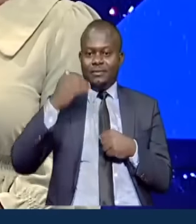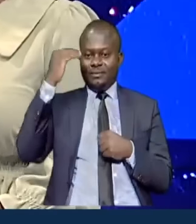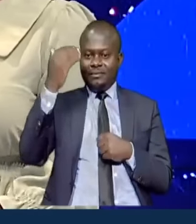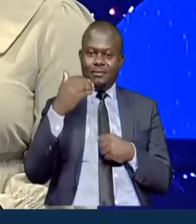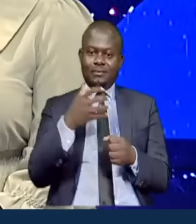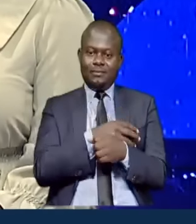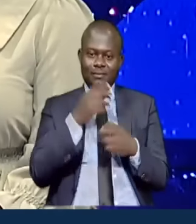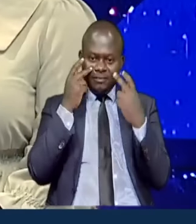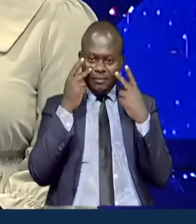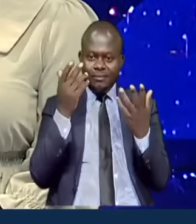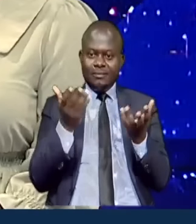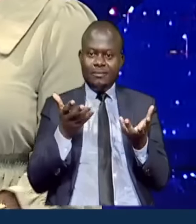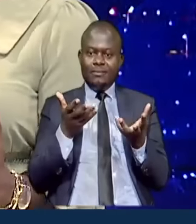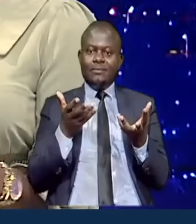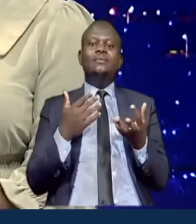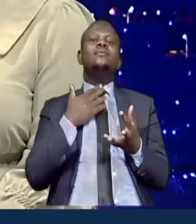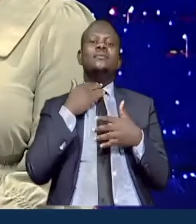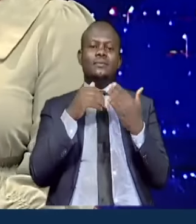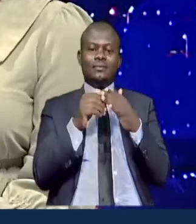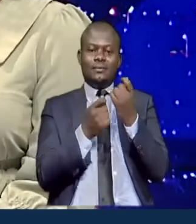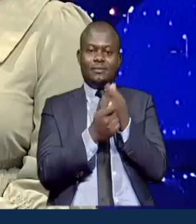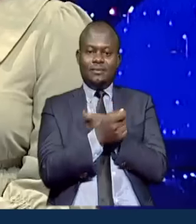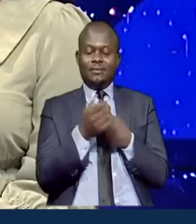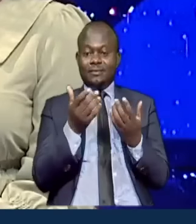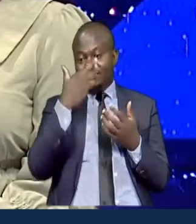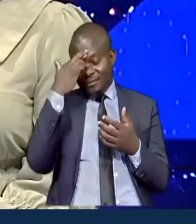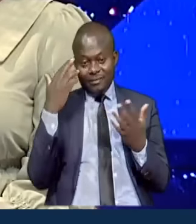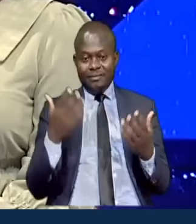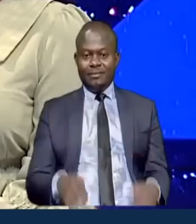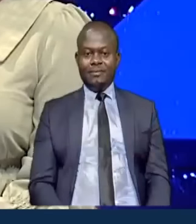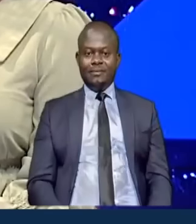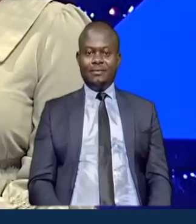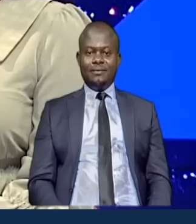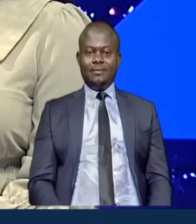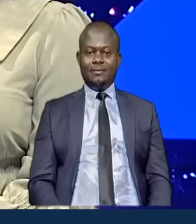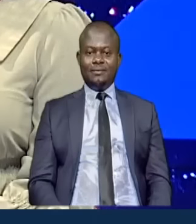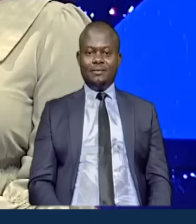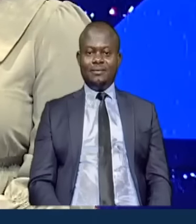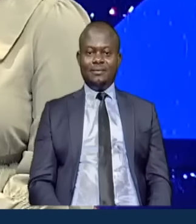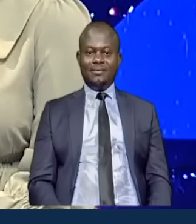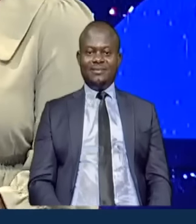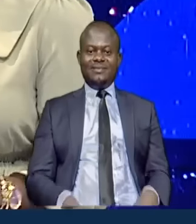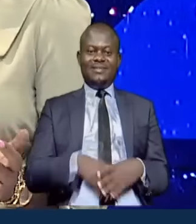ku bwawe wumva ari nk'iyihe wifuza kuba wagira n'impamvu ni iyihe nk'aba superman